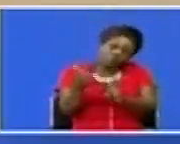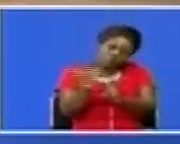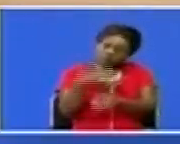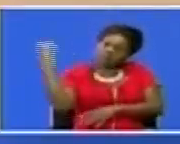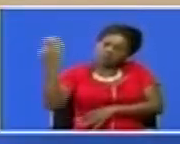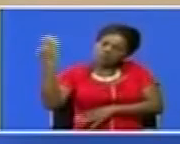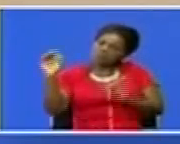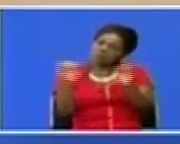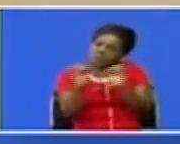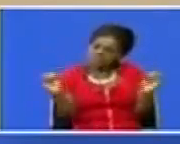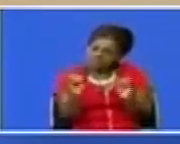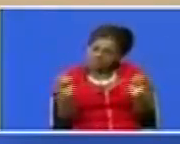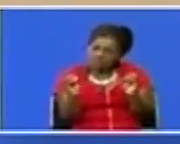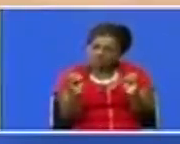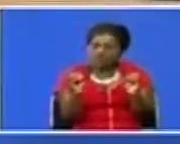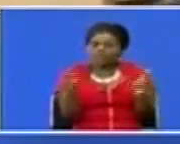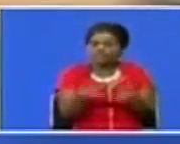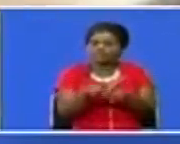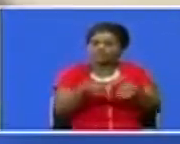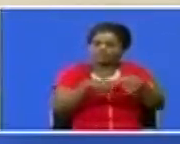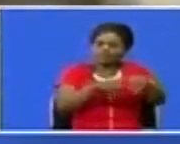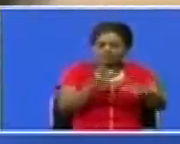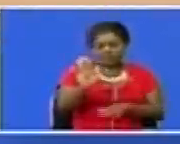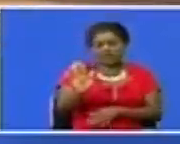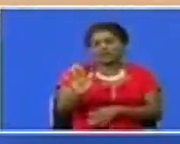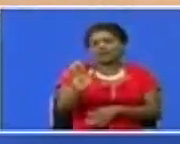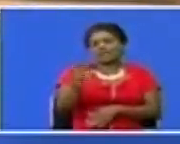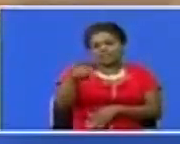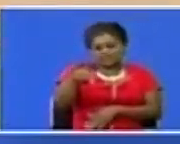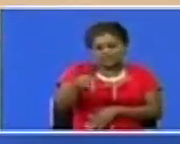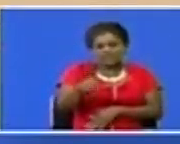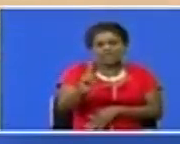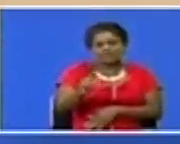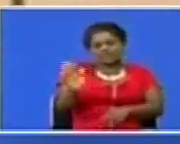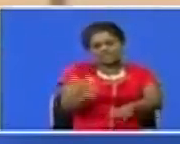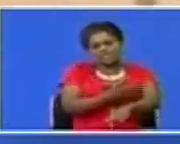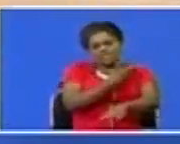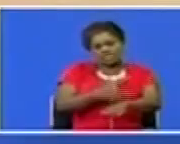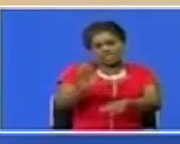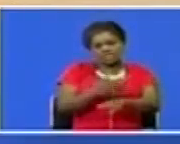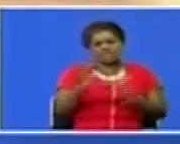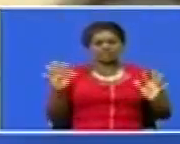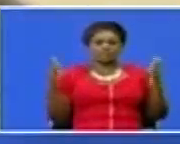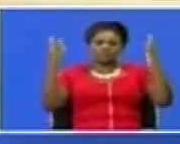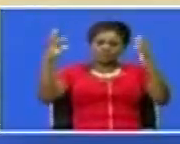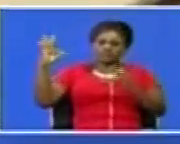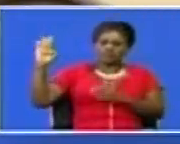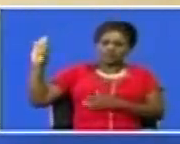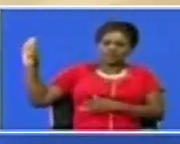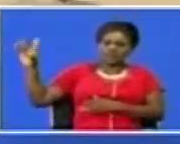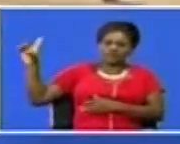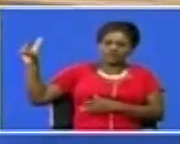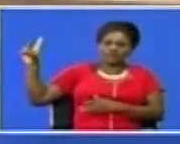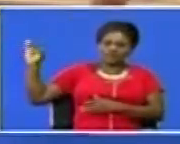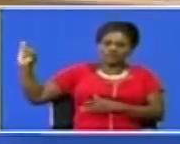raia na wananchi wengine na wale wafuasi wake ambao wamekuwa wakiimba nyimbo za kusifu FDC one